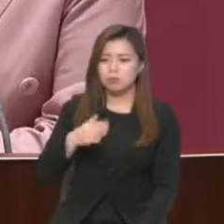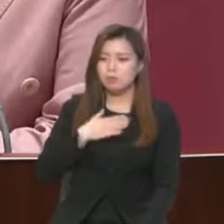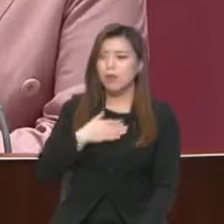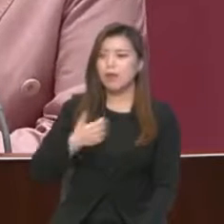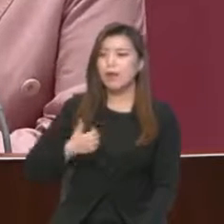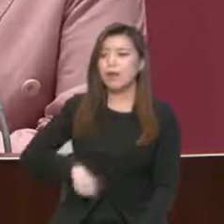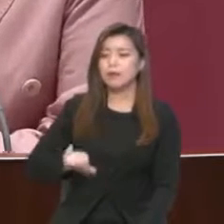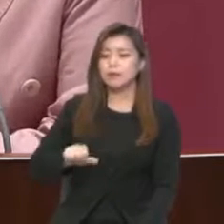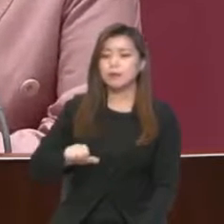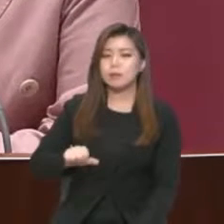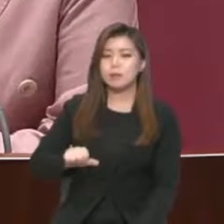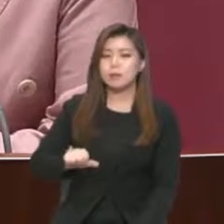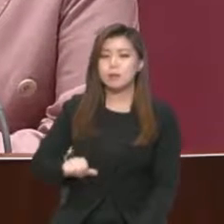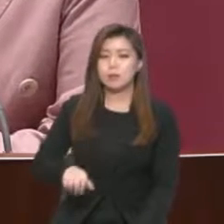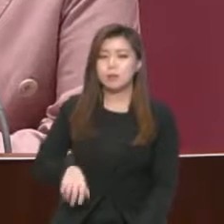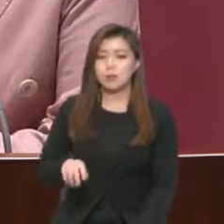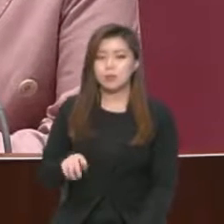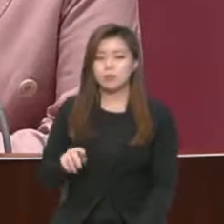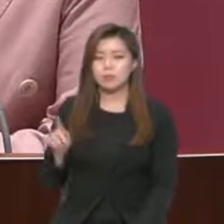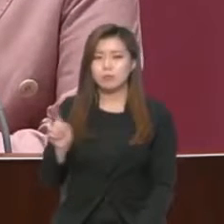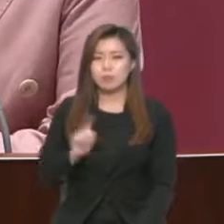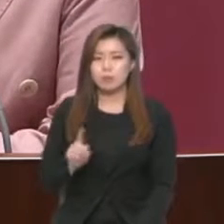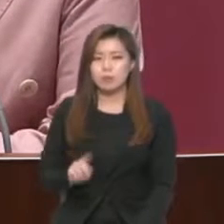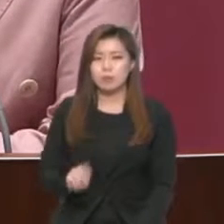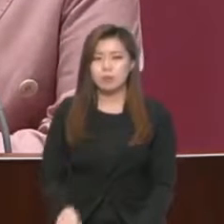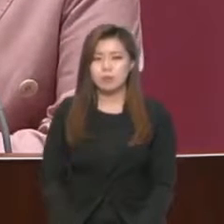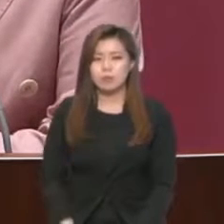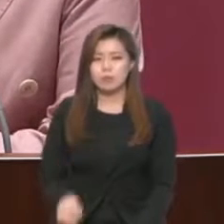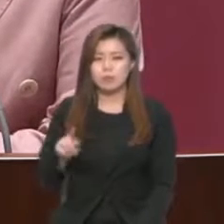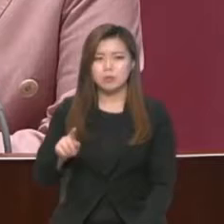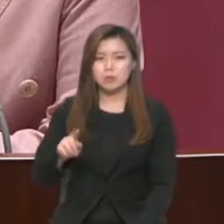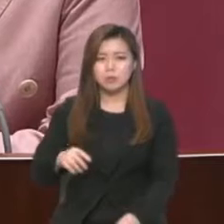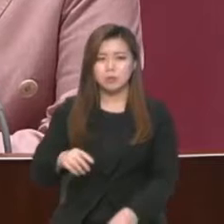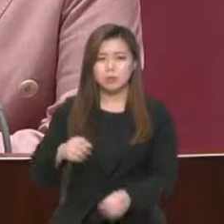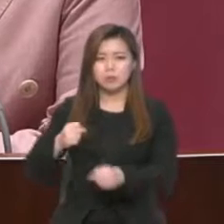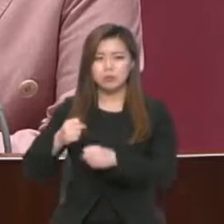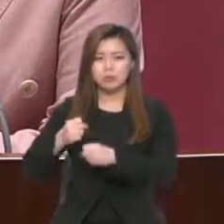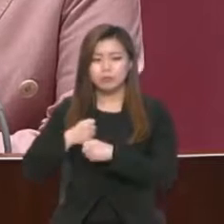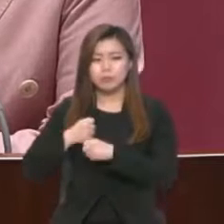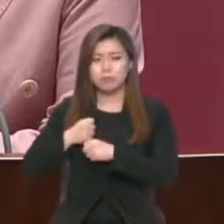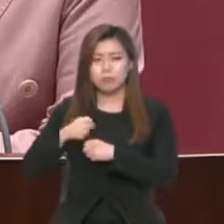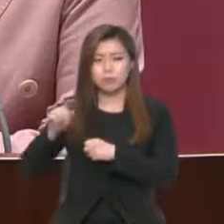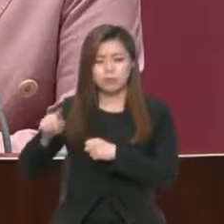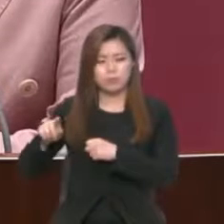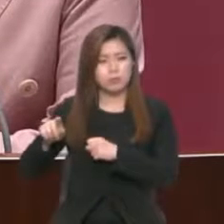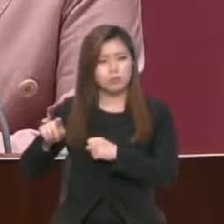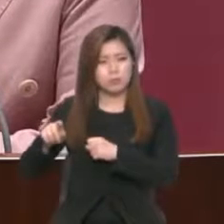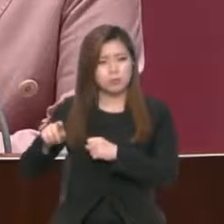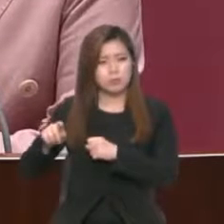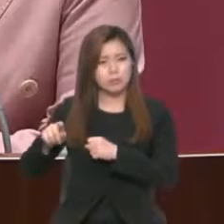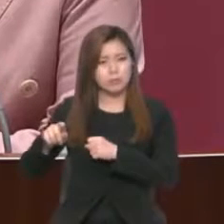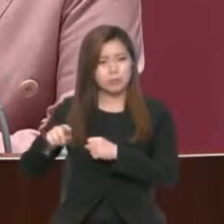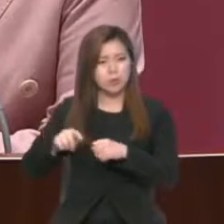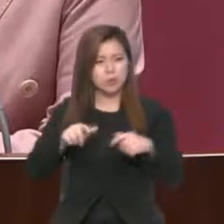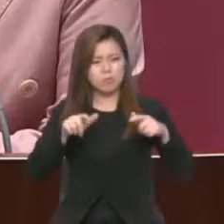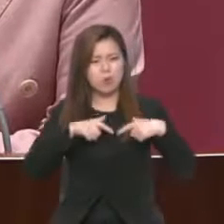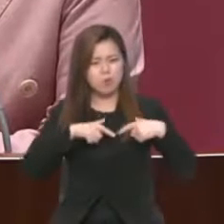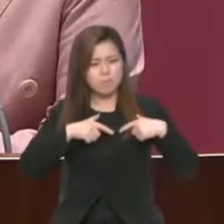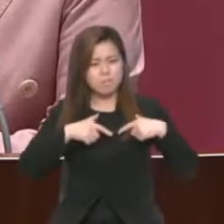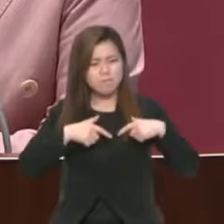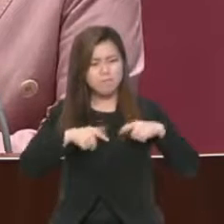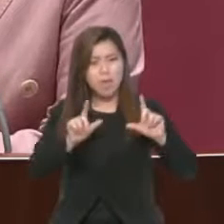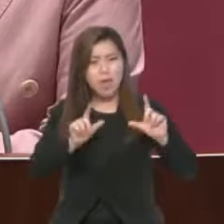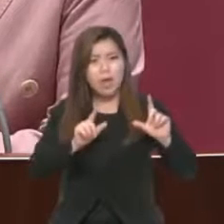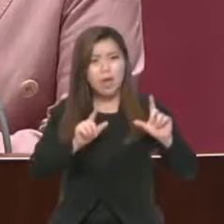그 계엄령 경고 발언도 한 오히려 군에 맞선 어떻게 보면 군으로서는 상당히 명예감을 상처받았을 수